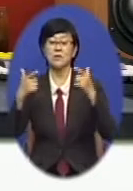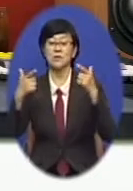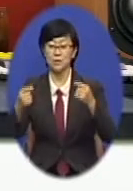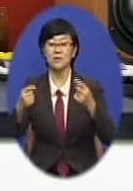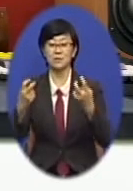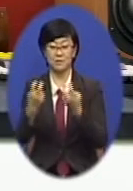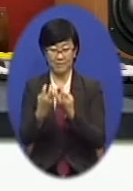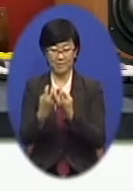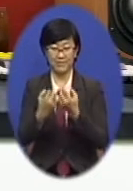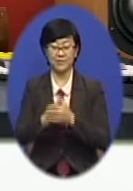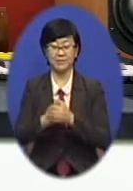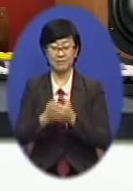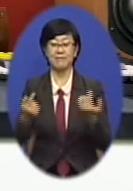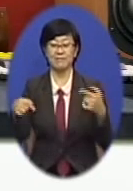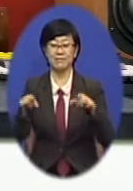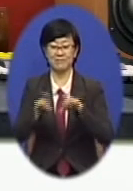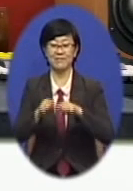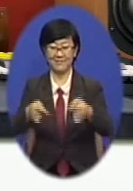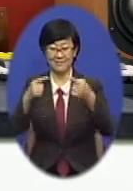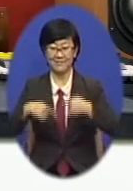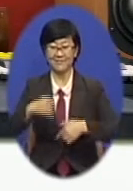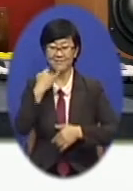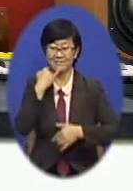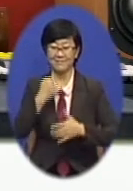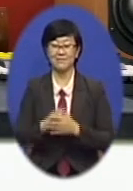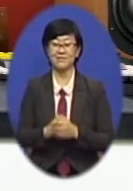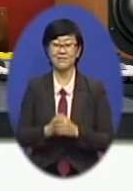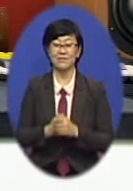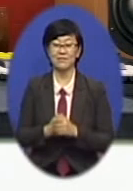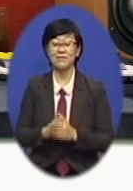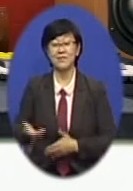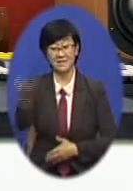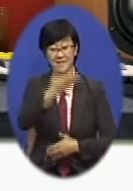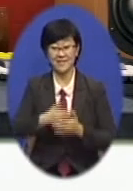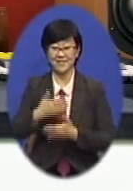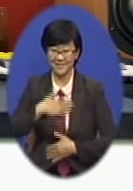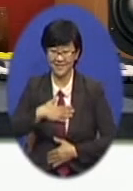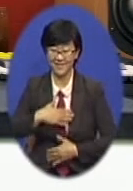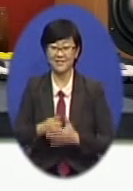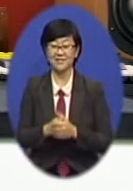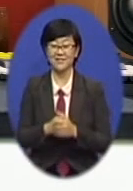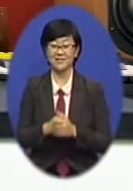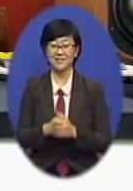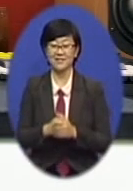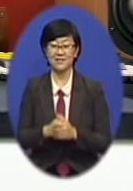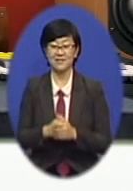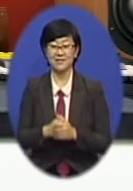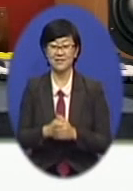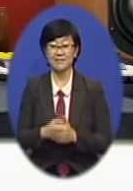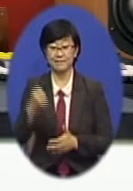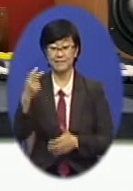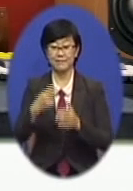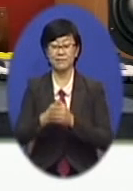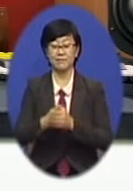같은 방법으로 하시면 되겠습니다. 네. 자, 여러분 잘 아셨죠? 네. 자,